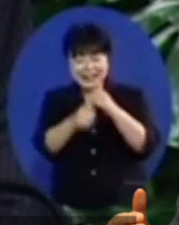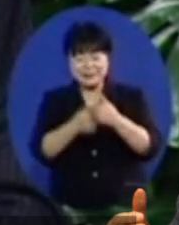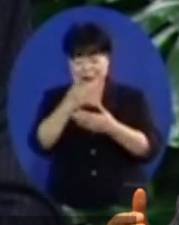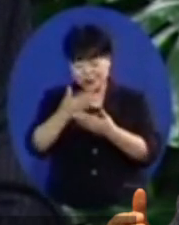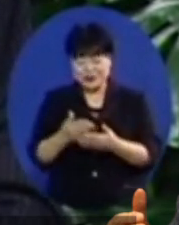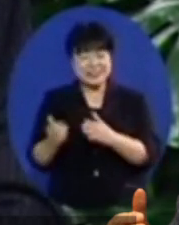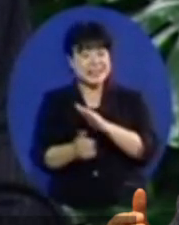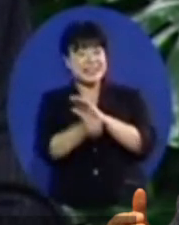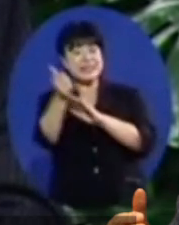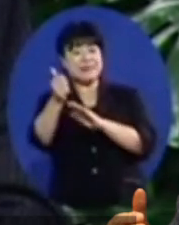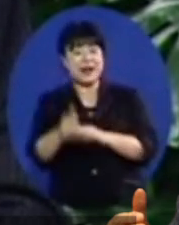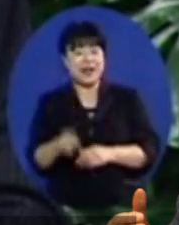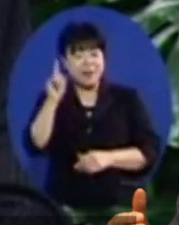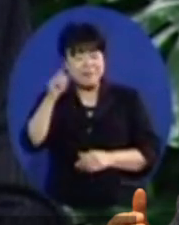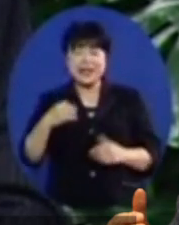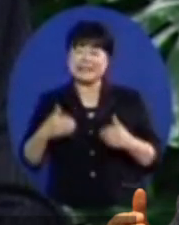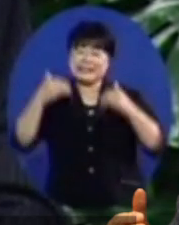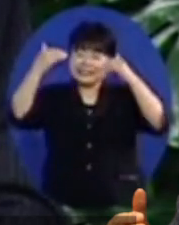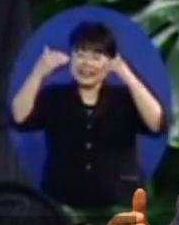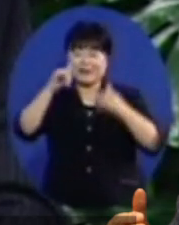주시는 희망은 날로 자라는